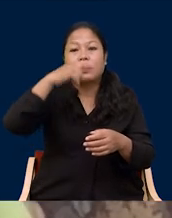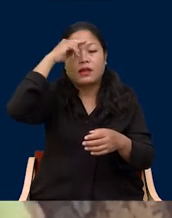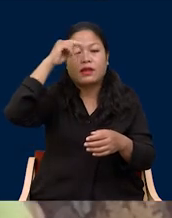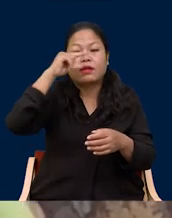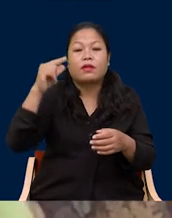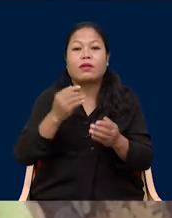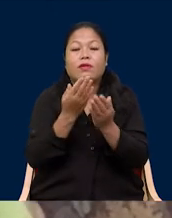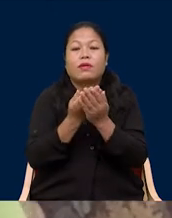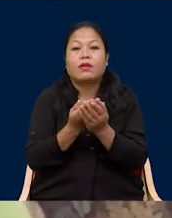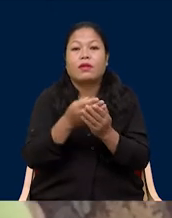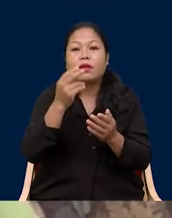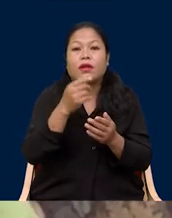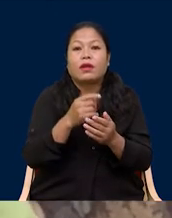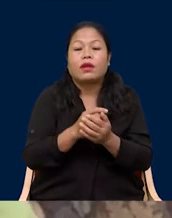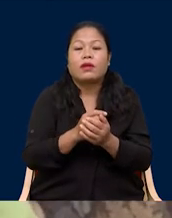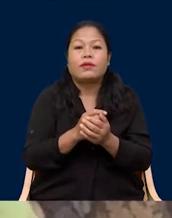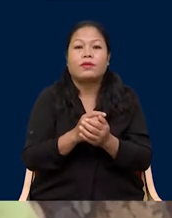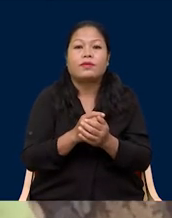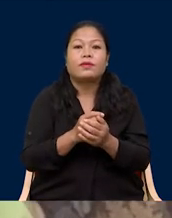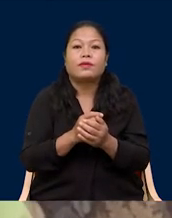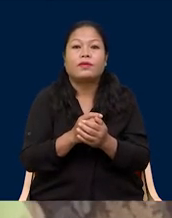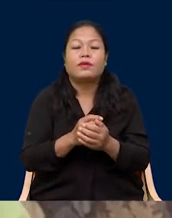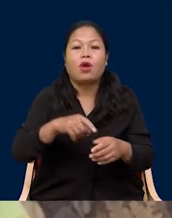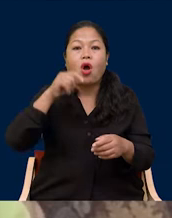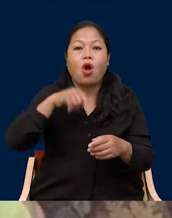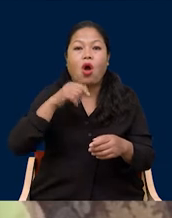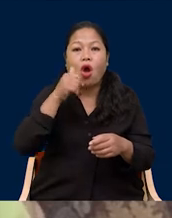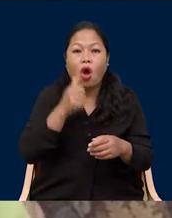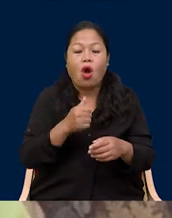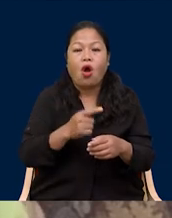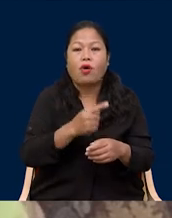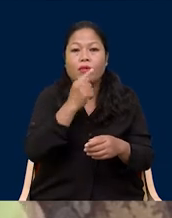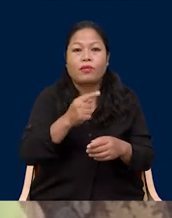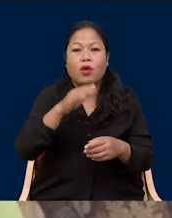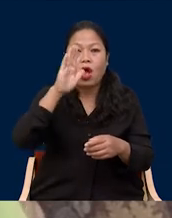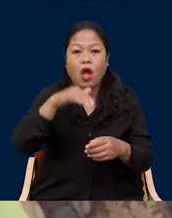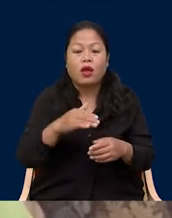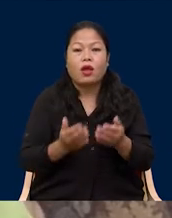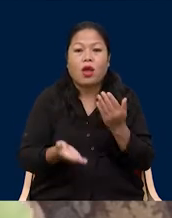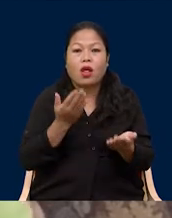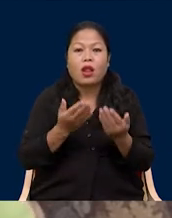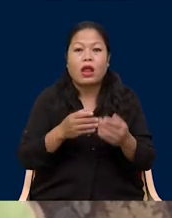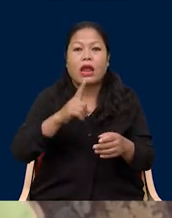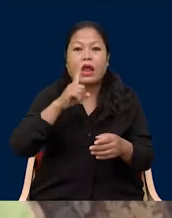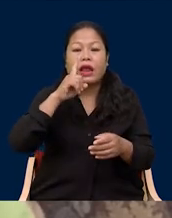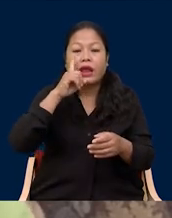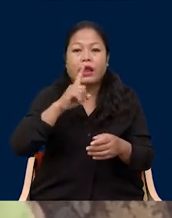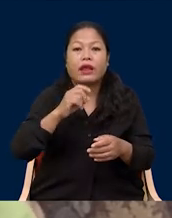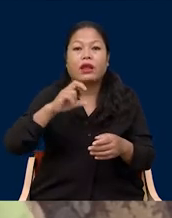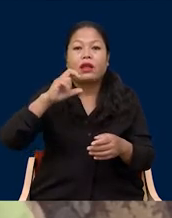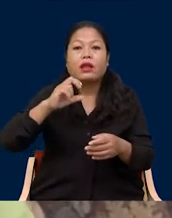वैज्ञानिक प्रतिवेदनले के भनेको छ भने, अबको आउने लगभग एक